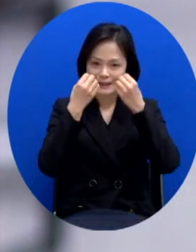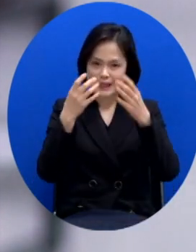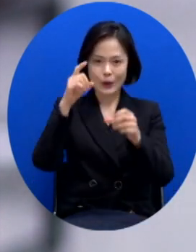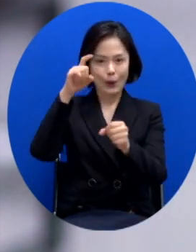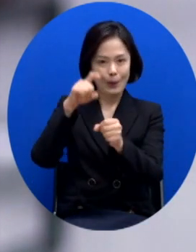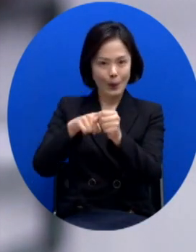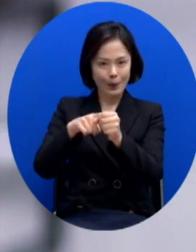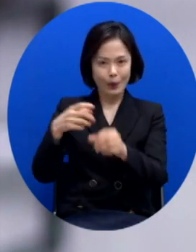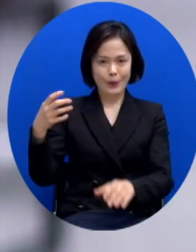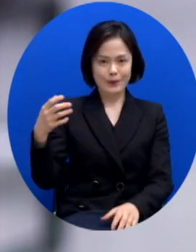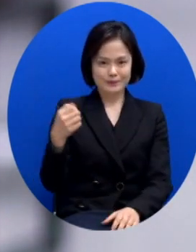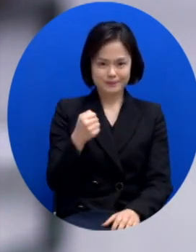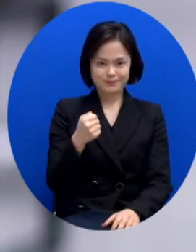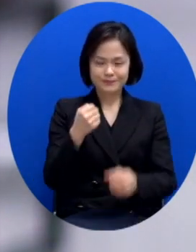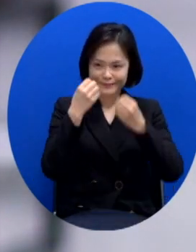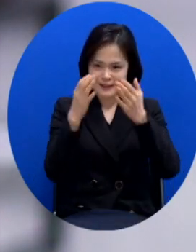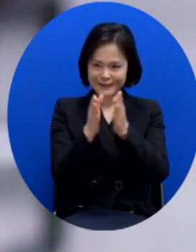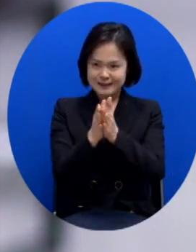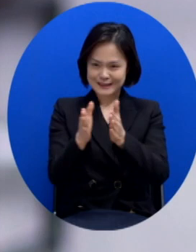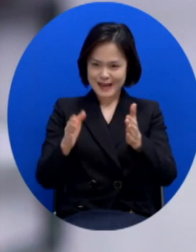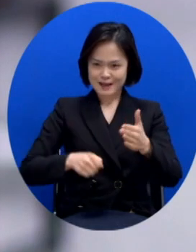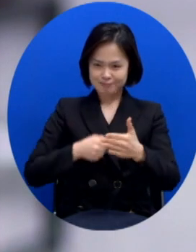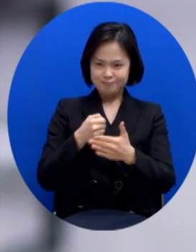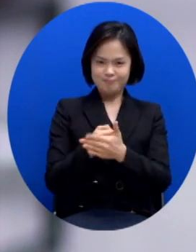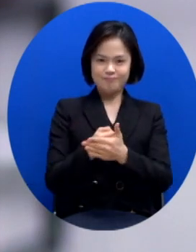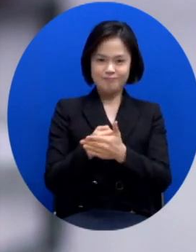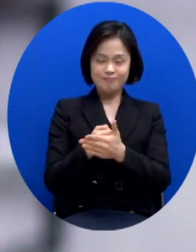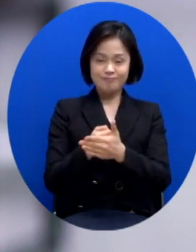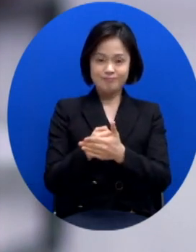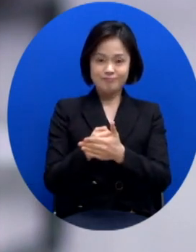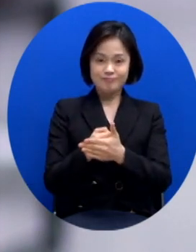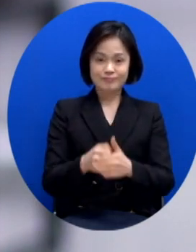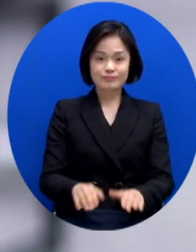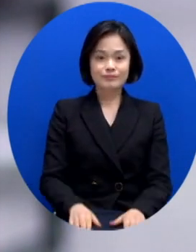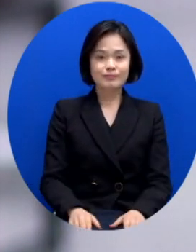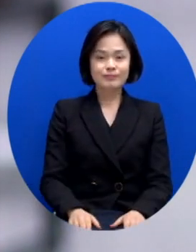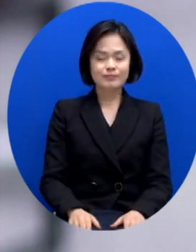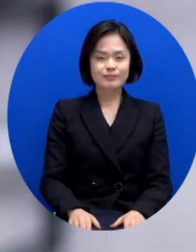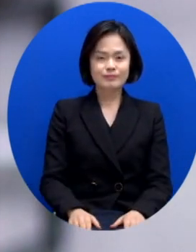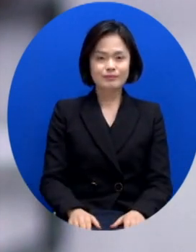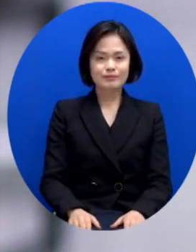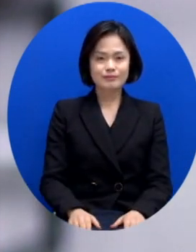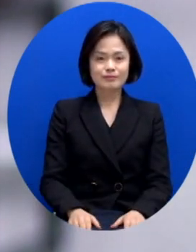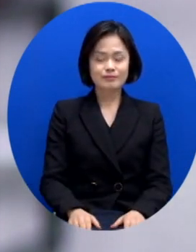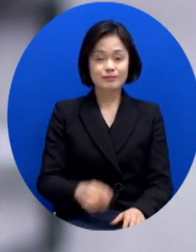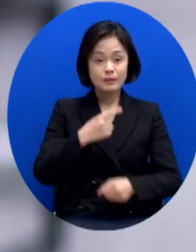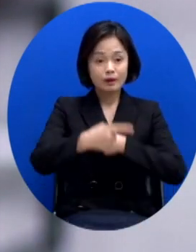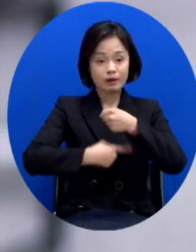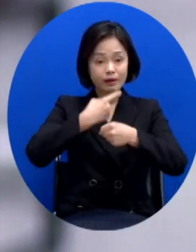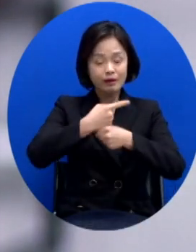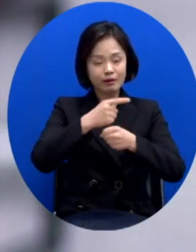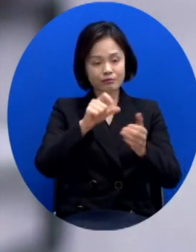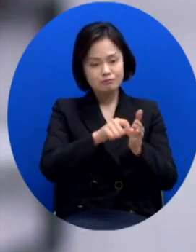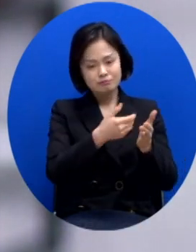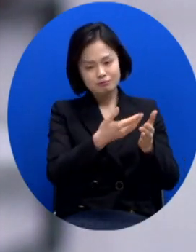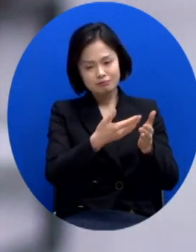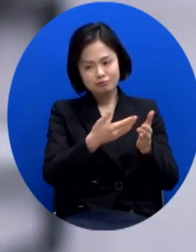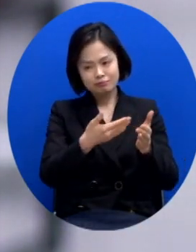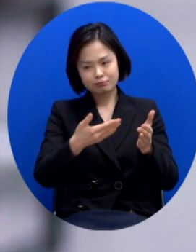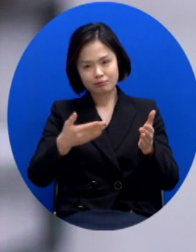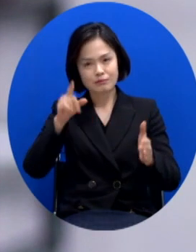새출발을 다짐합니다 그런데 또 한해가 지나고 나면 세웠던 목표를